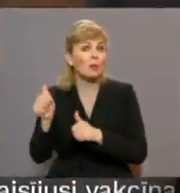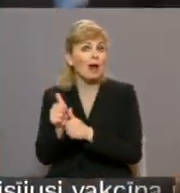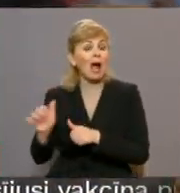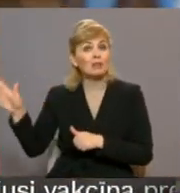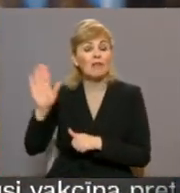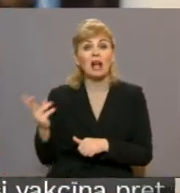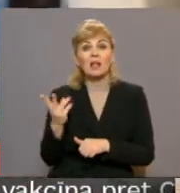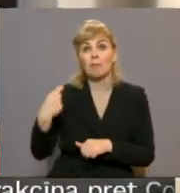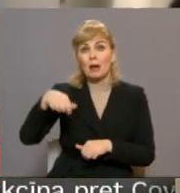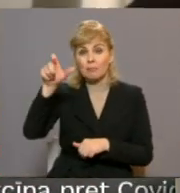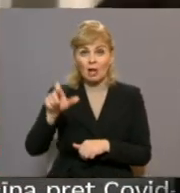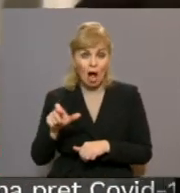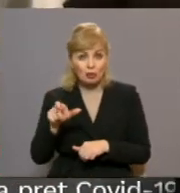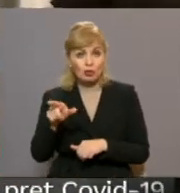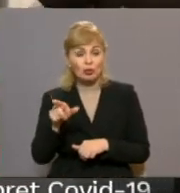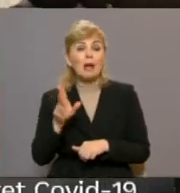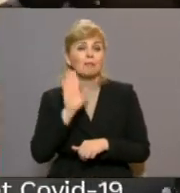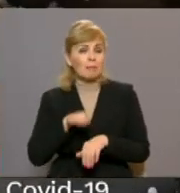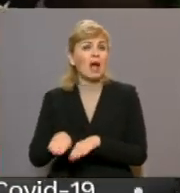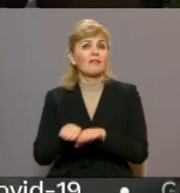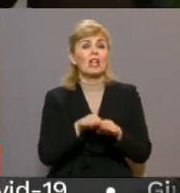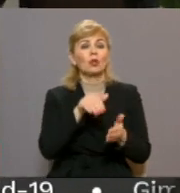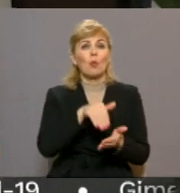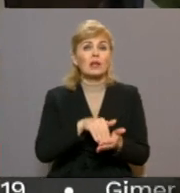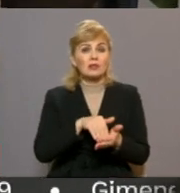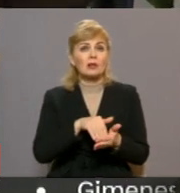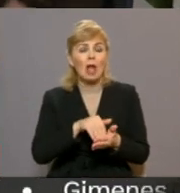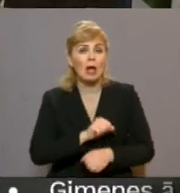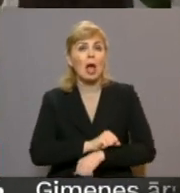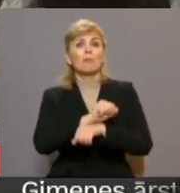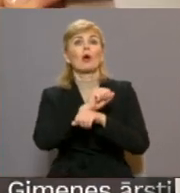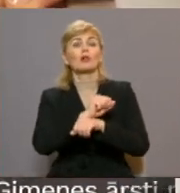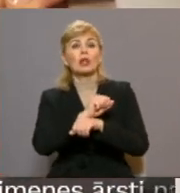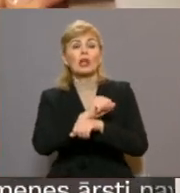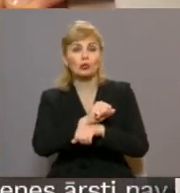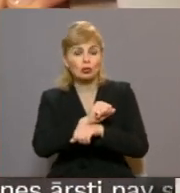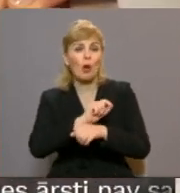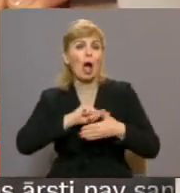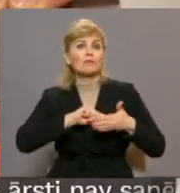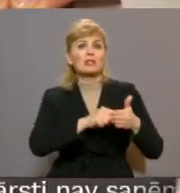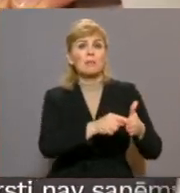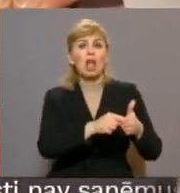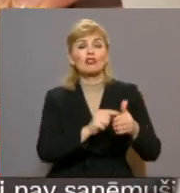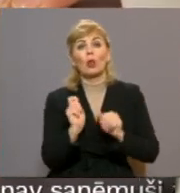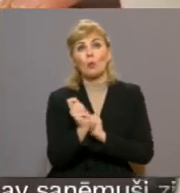abi prezidenti izcēla vienoto nostāju – protestu apspiešanas nosodīšanā. Toms Pastors, Latvijas televīzija.